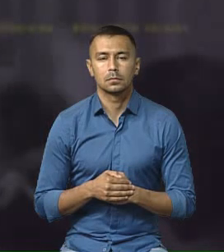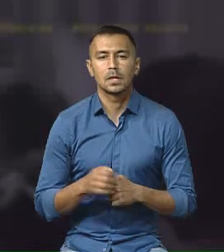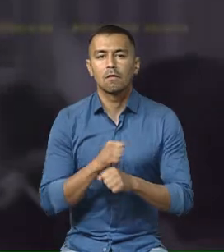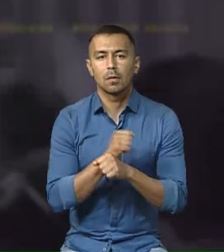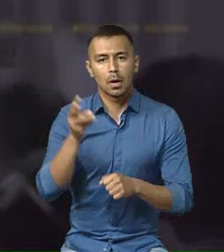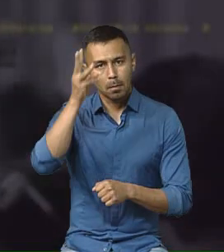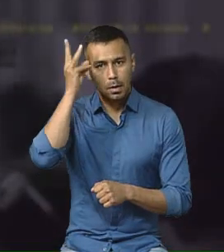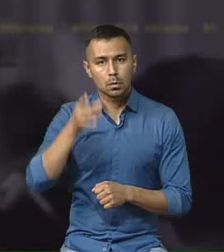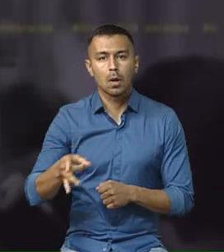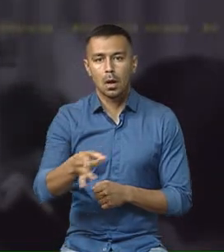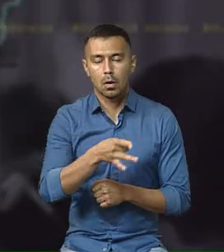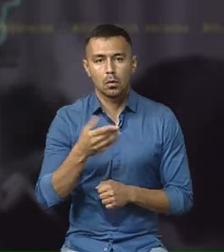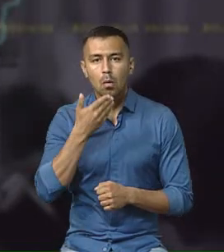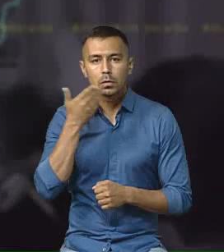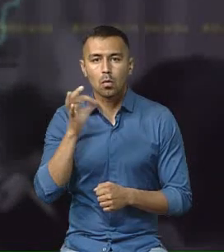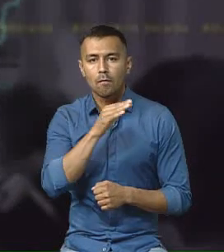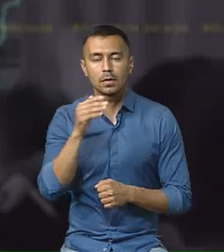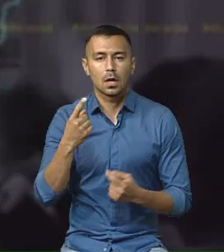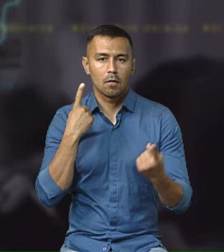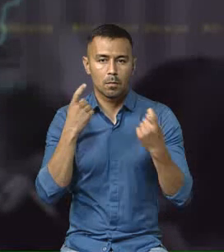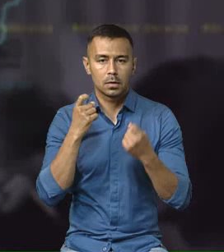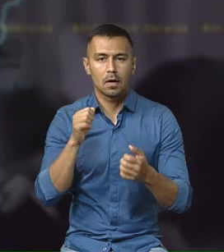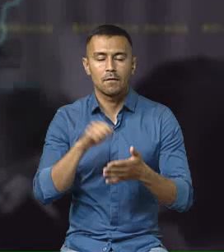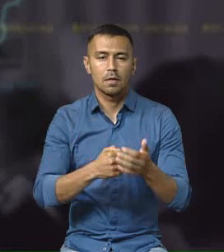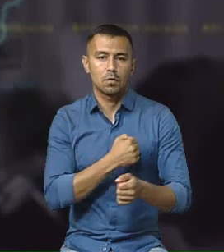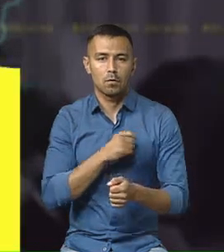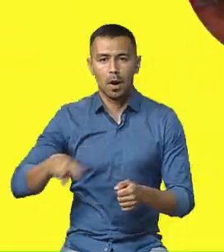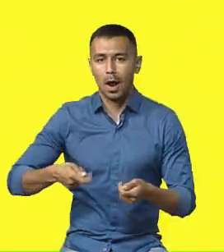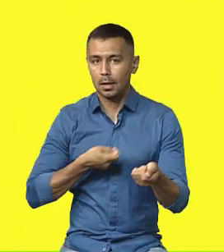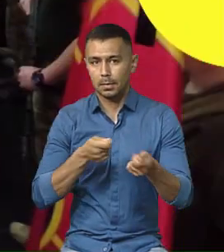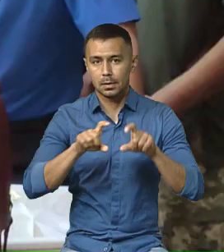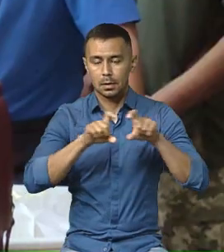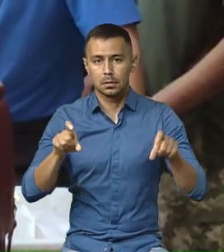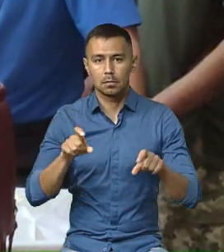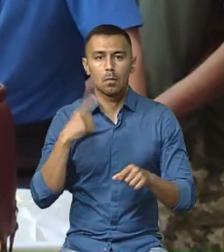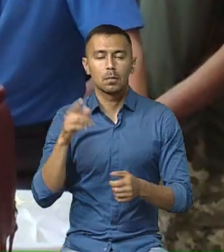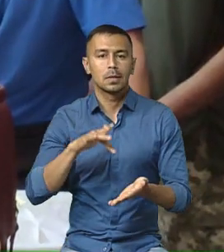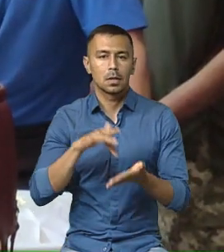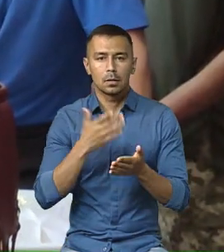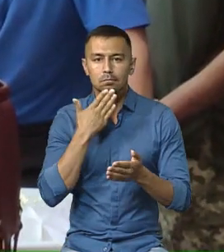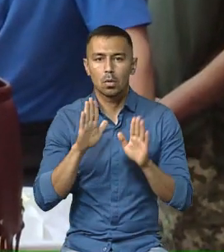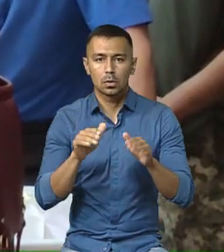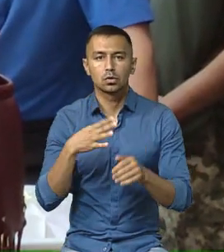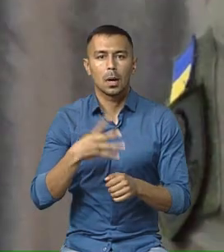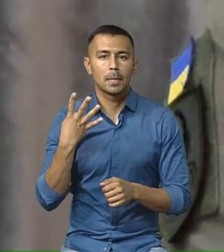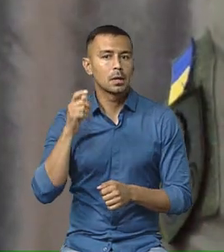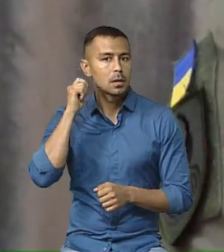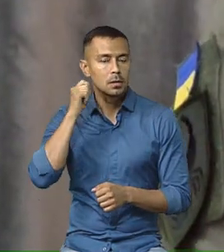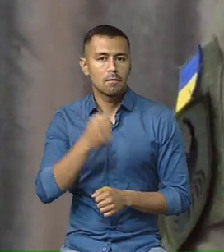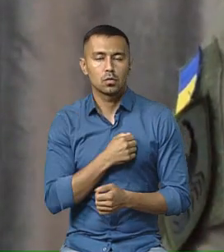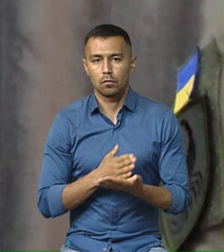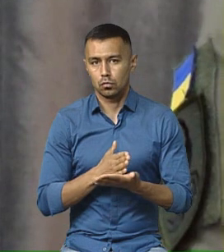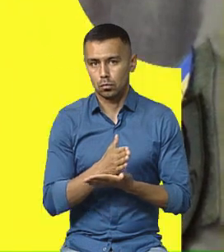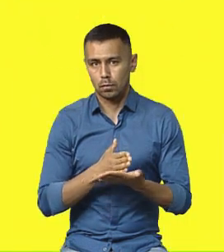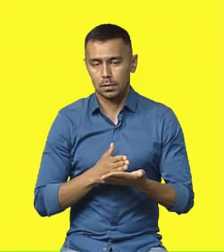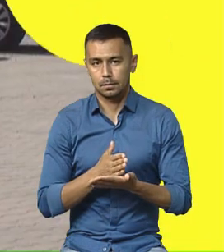Вибухи у Хмельницькому районі. Остання офіційна інформація від військової адміністрації. В обласному центрі попрощалися з 45-річним